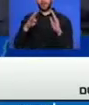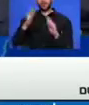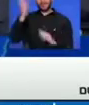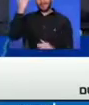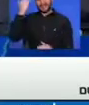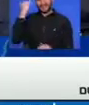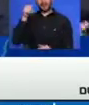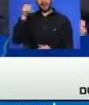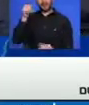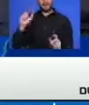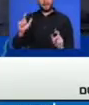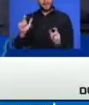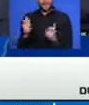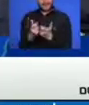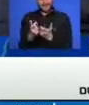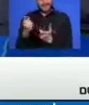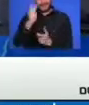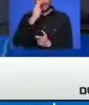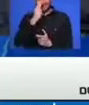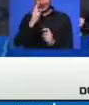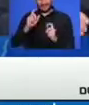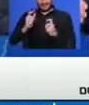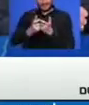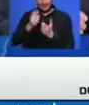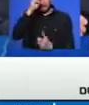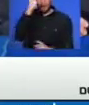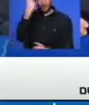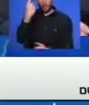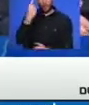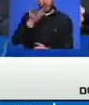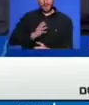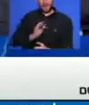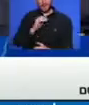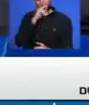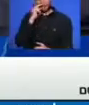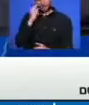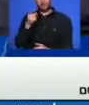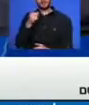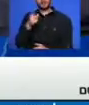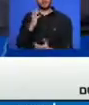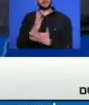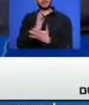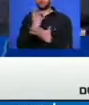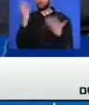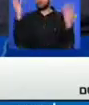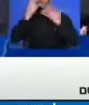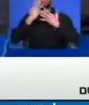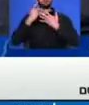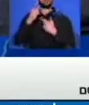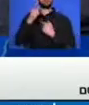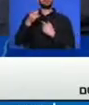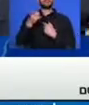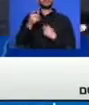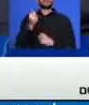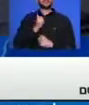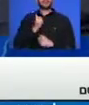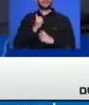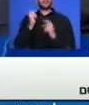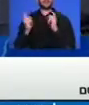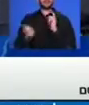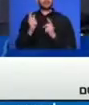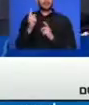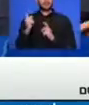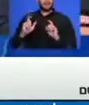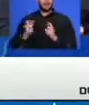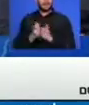2019, אותו מעצר, אותו ניסיון לעצור את אותו בחור, מתפוצץ לצבא המקסיקני בפנים, מעצר